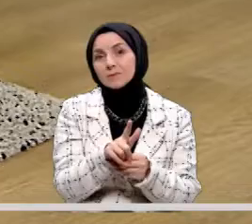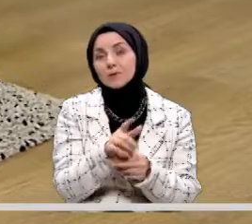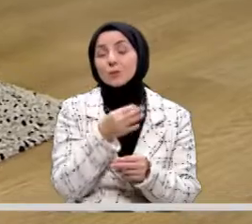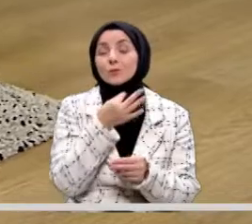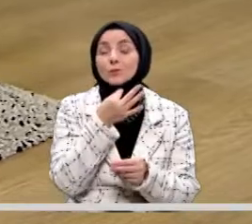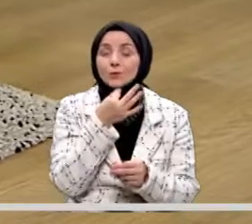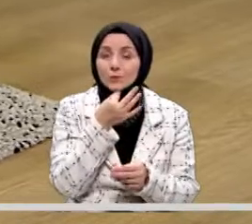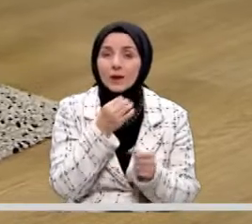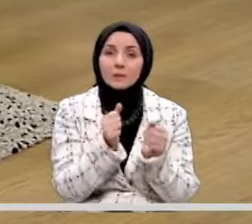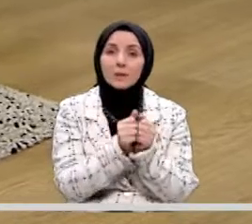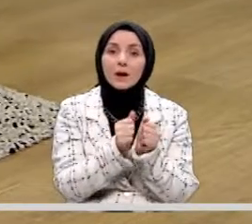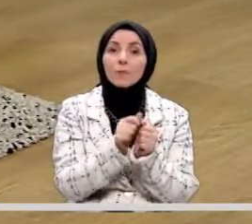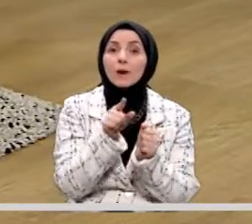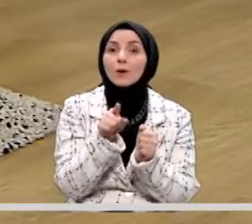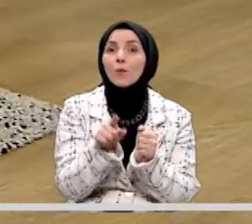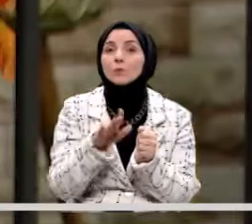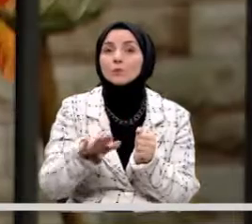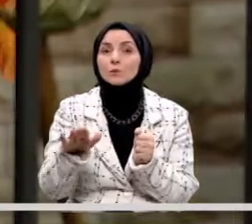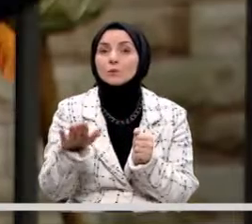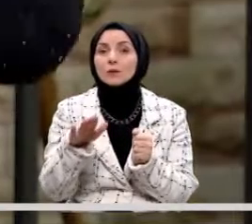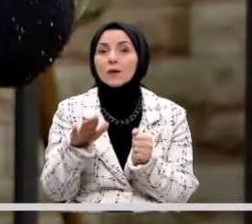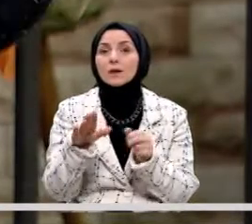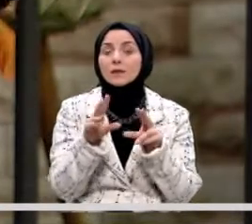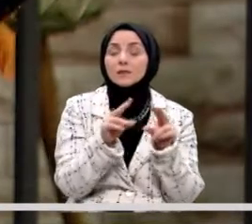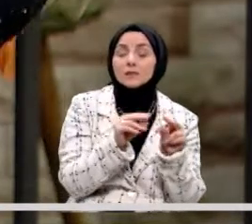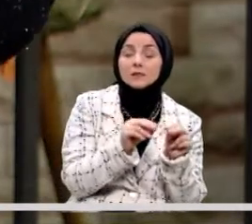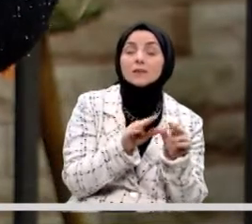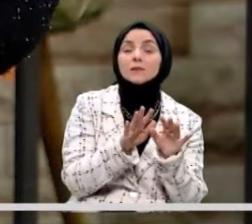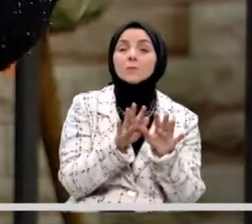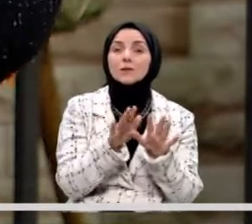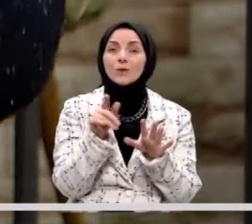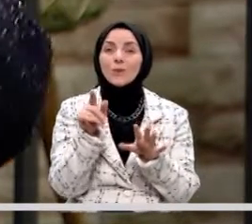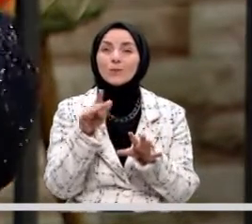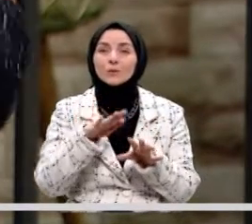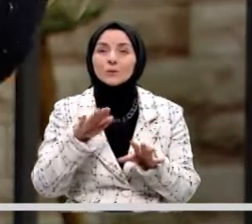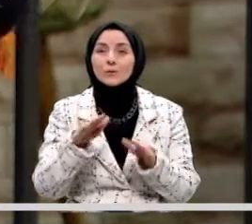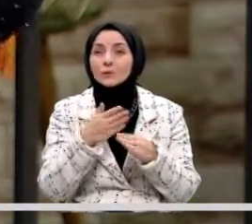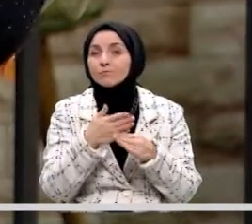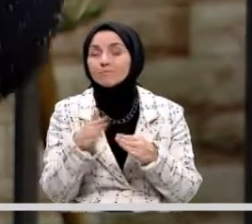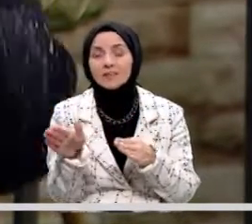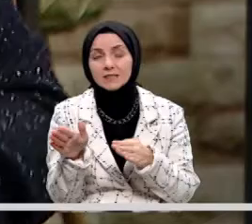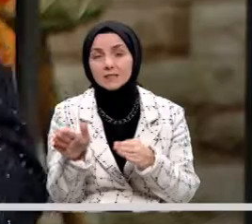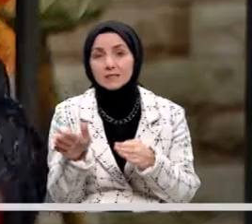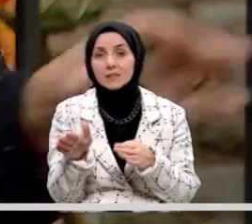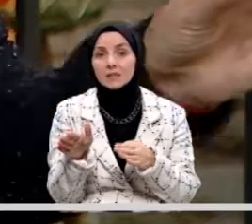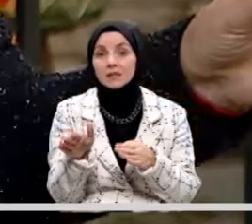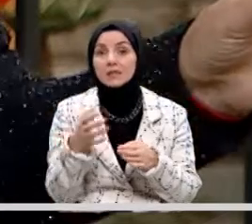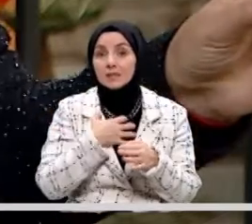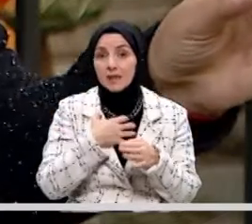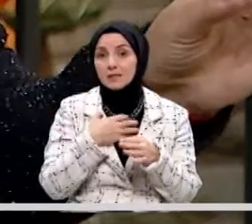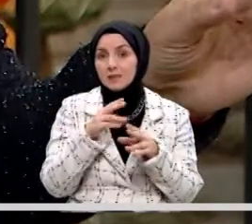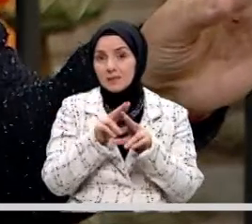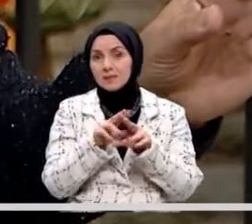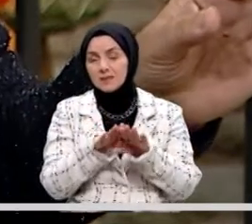yatmayın beraber O bir birey birey insan insan ayırın onun yatağını kaşık da yedirdin tamam Ne oldu şimdi